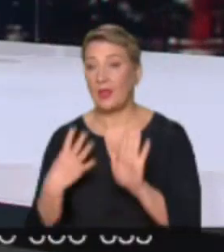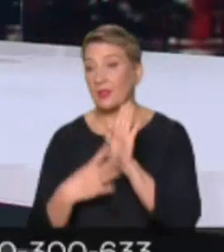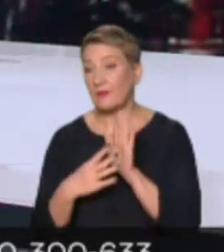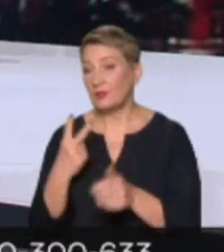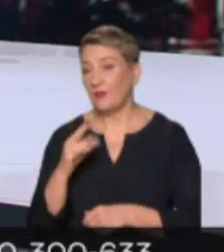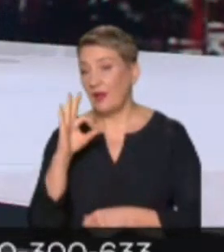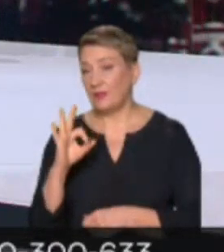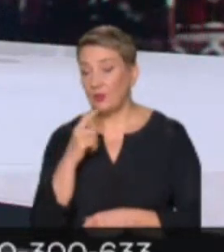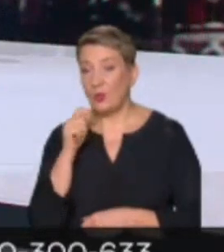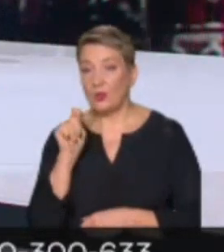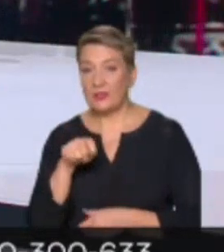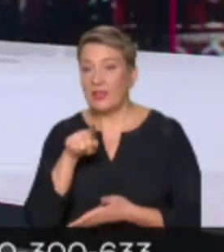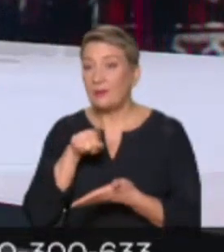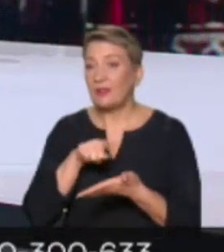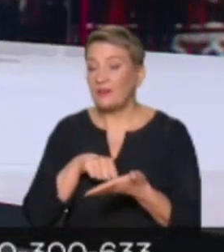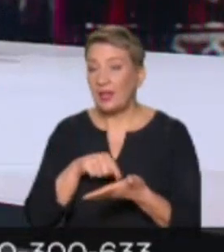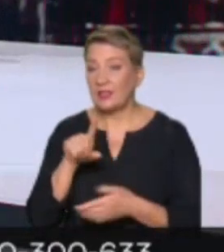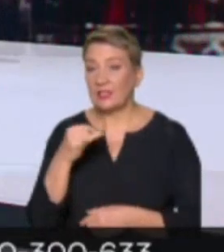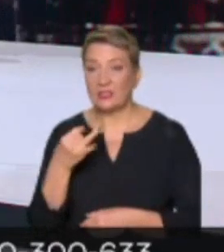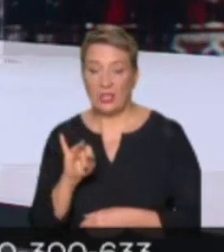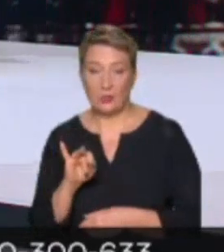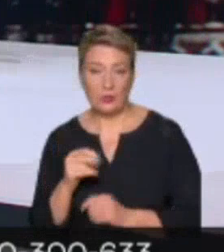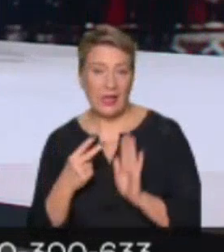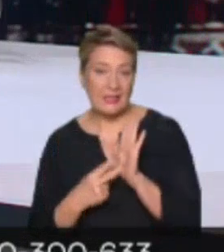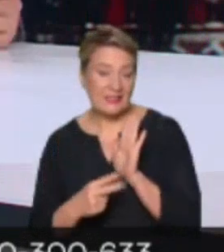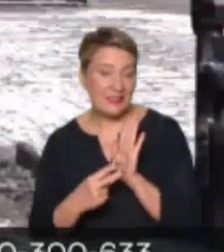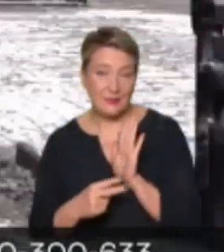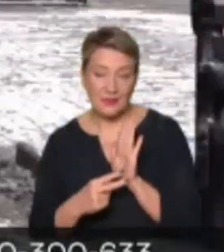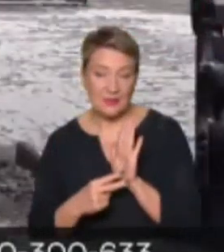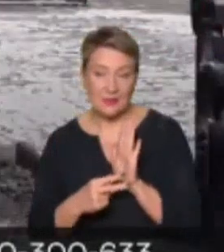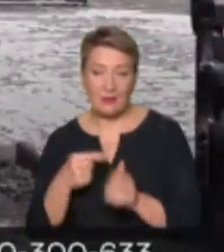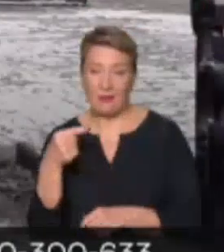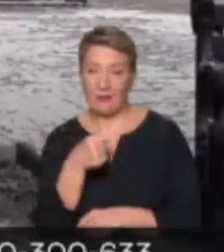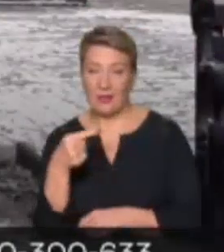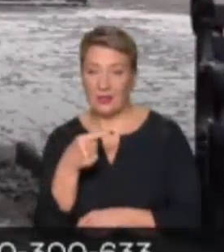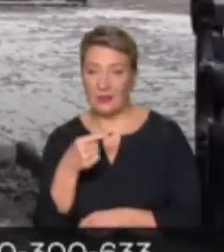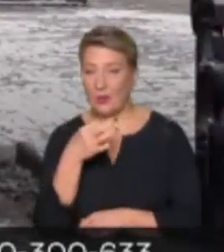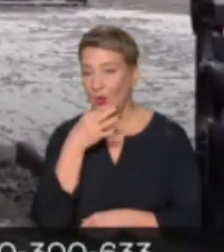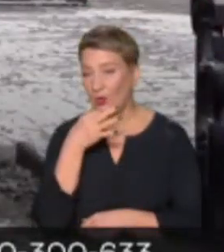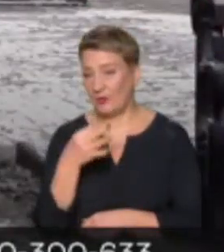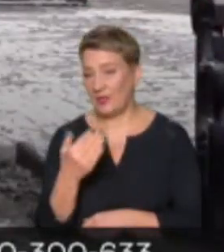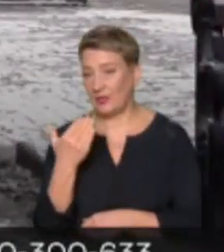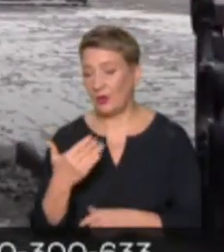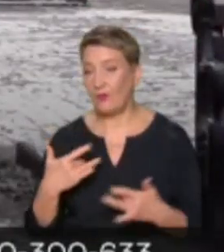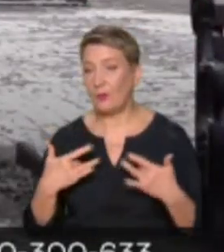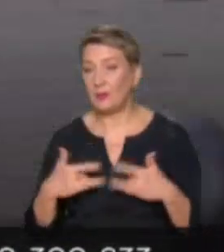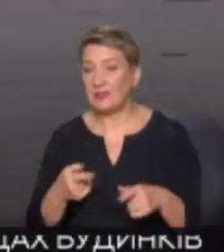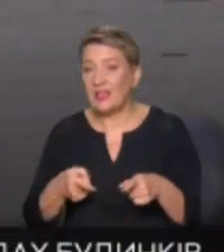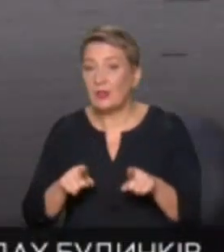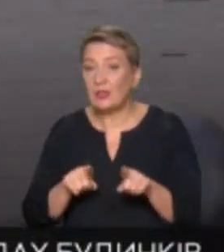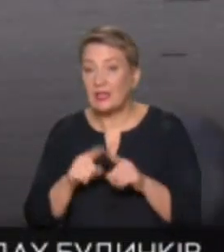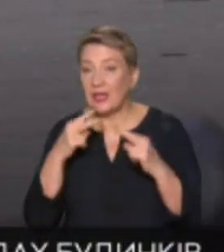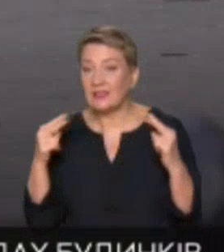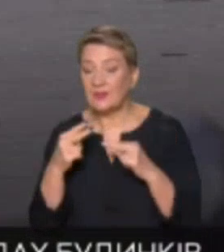92% українців довіряють Залужному, а понад 70% негативно би поставилися до його відставки. Про таке свідчить